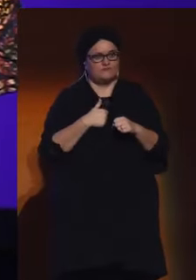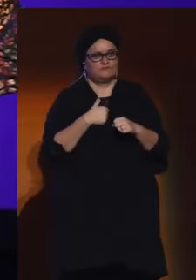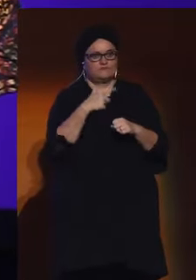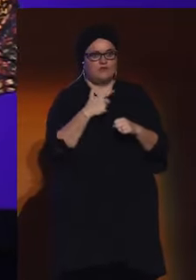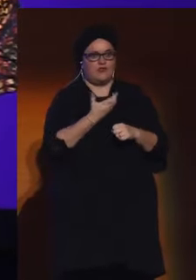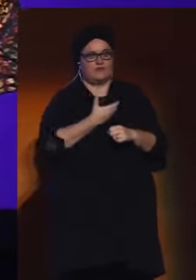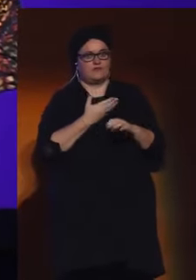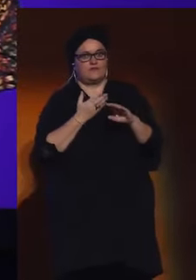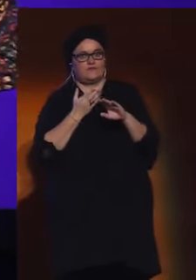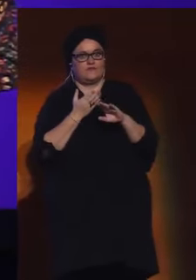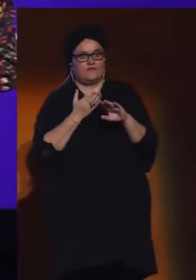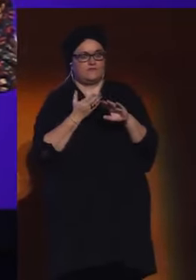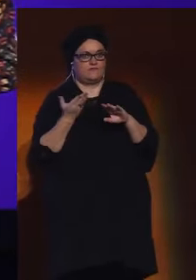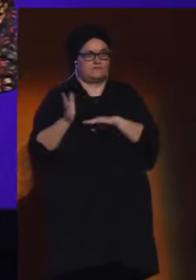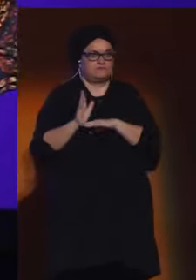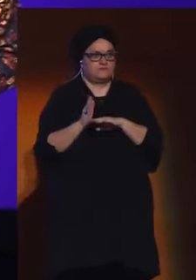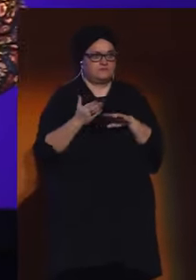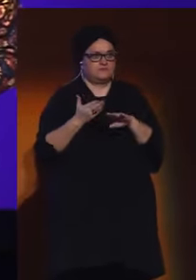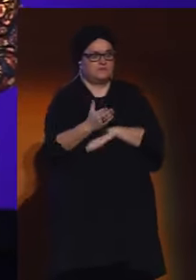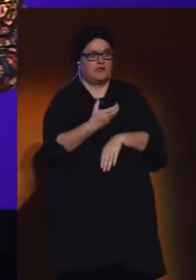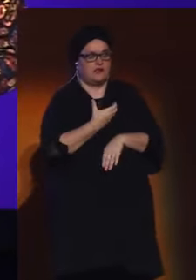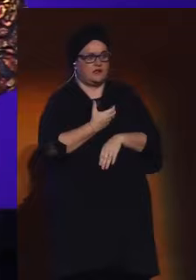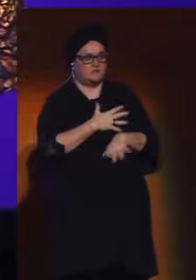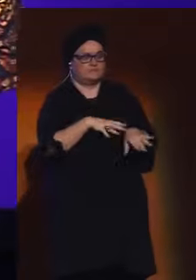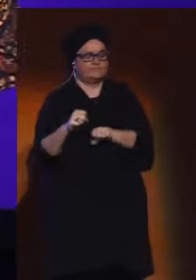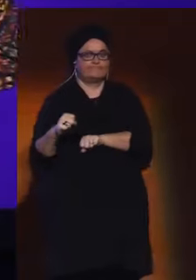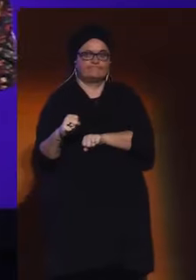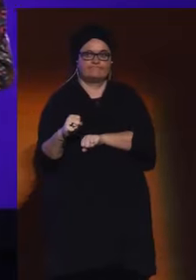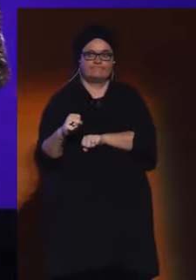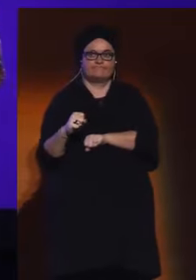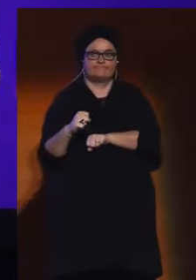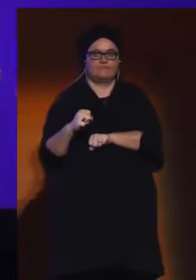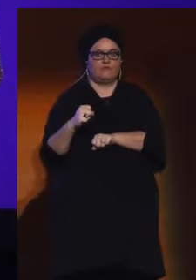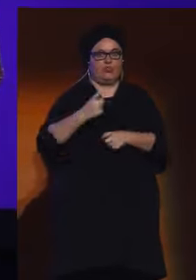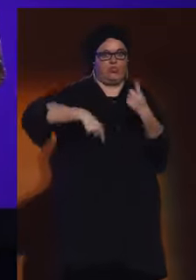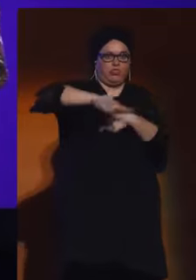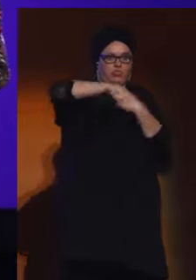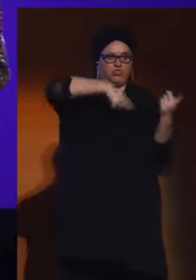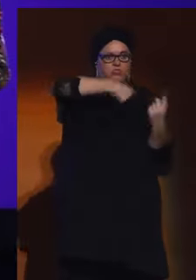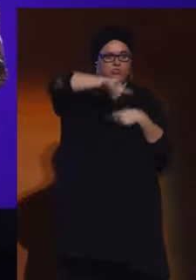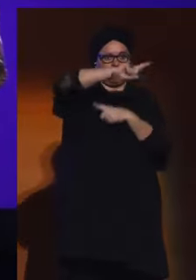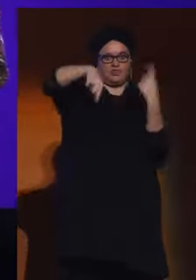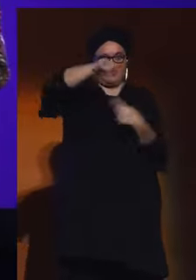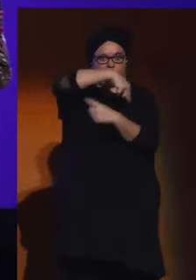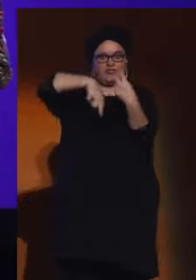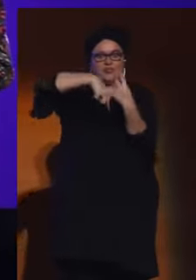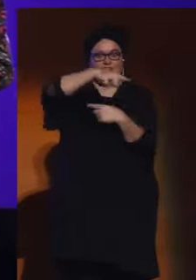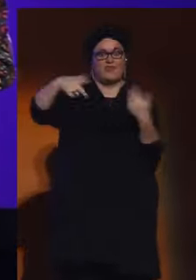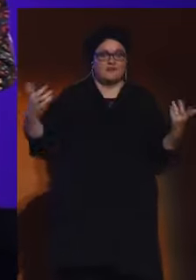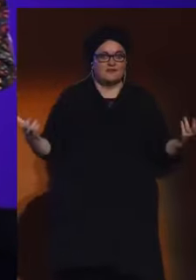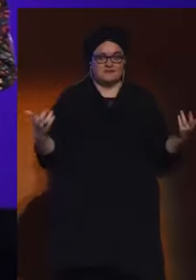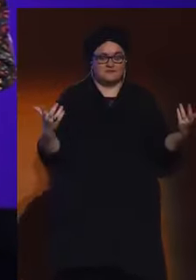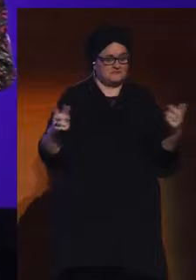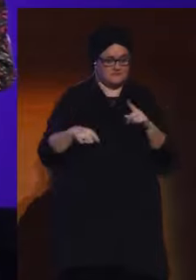nintzen udaletxera, alkatetza eskuratzera, eta mila buelta eta txiri buelta eman ditugu bertan,